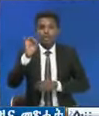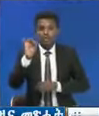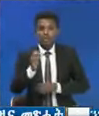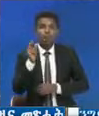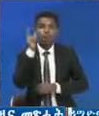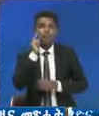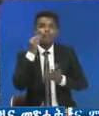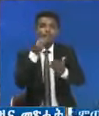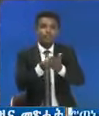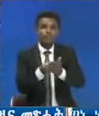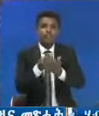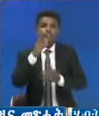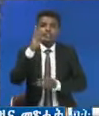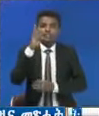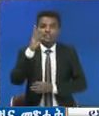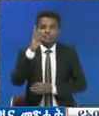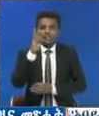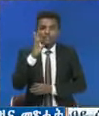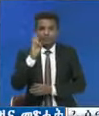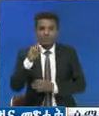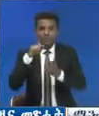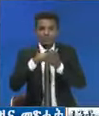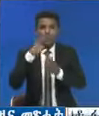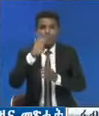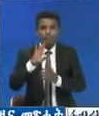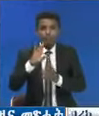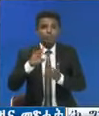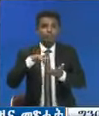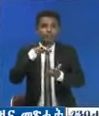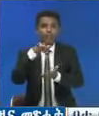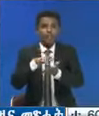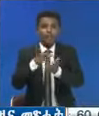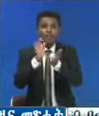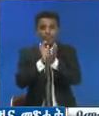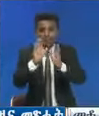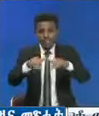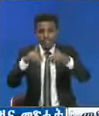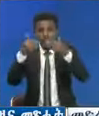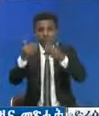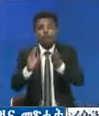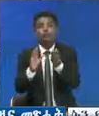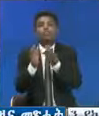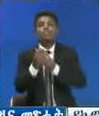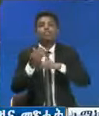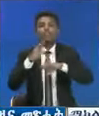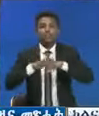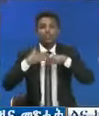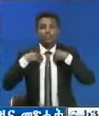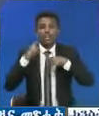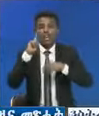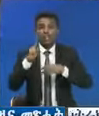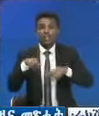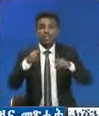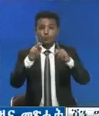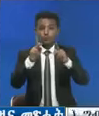ተገዝቶ 67.4 ኩንታሉ ለማዕከላዊ ገበያ የቀረበበት ሁኔታ ነው ያለ። አንድ አርሶ አደር